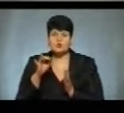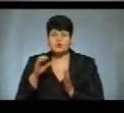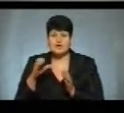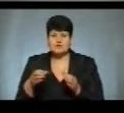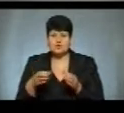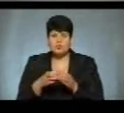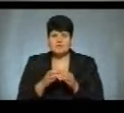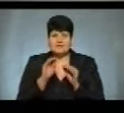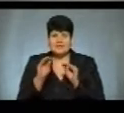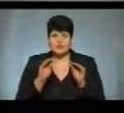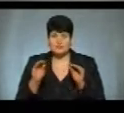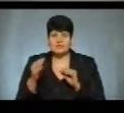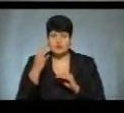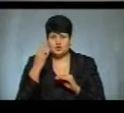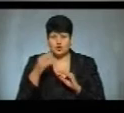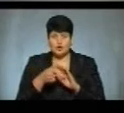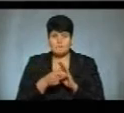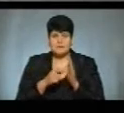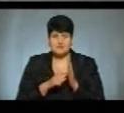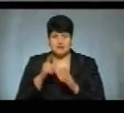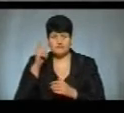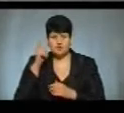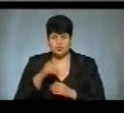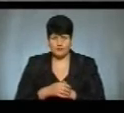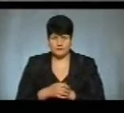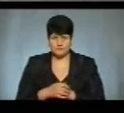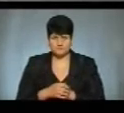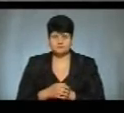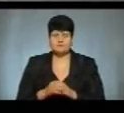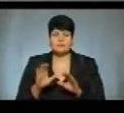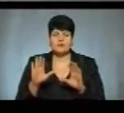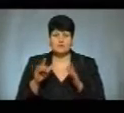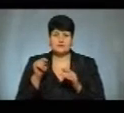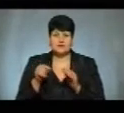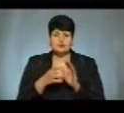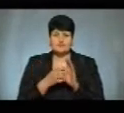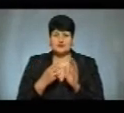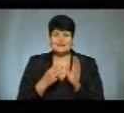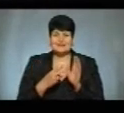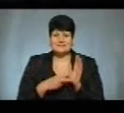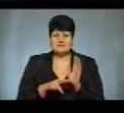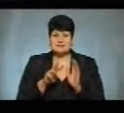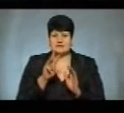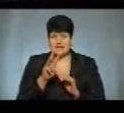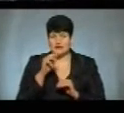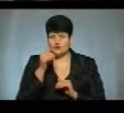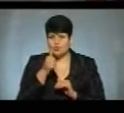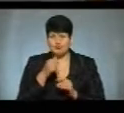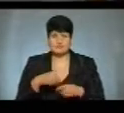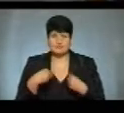на 4 приміщеннях у Чорткові. Подіям 1973 року присвячені марки